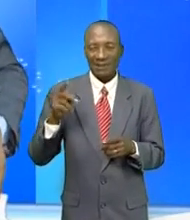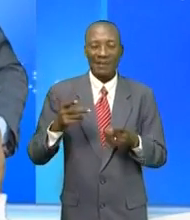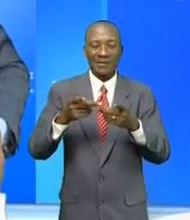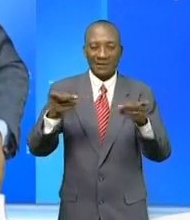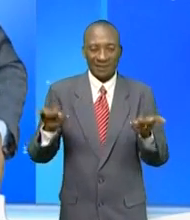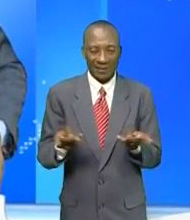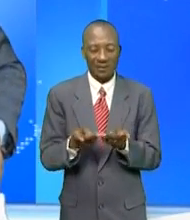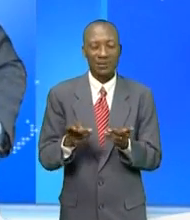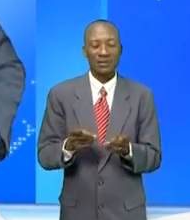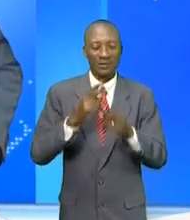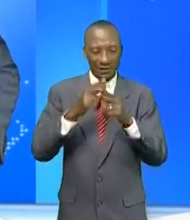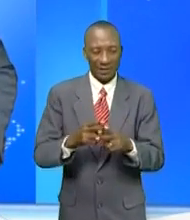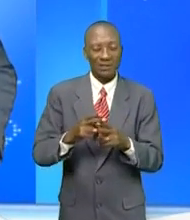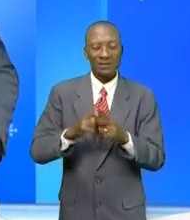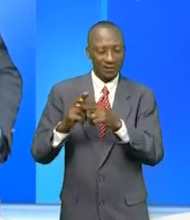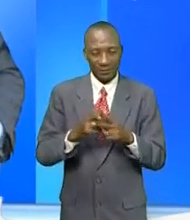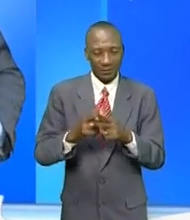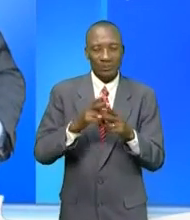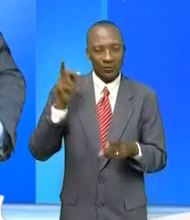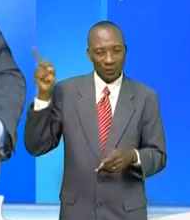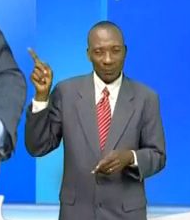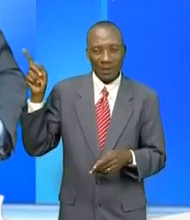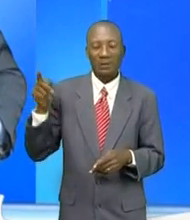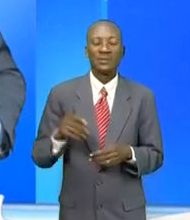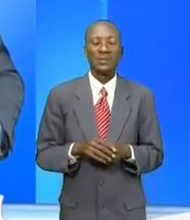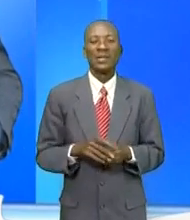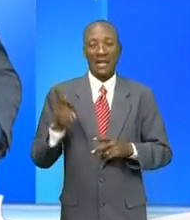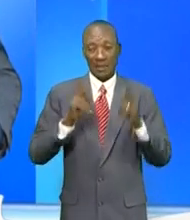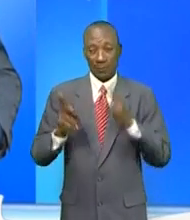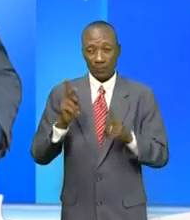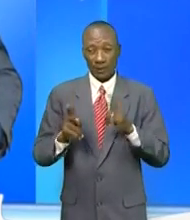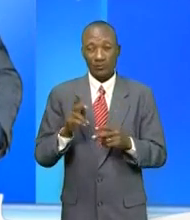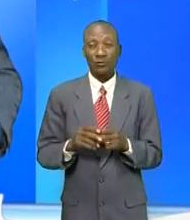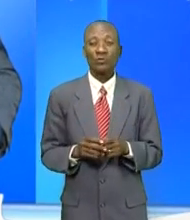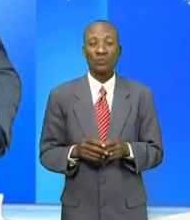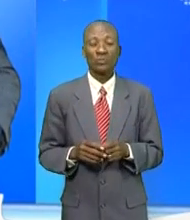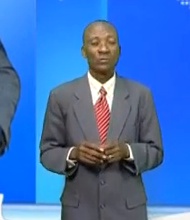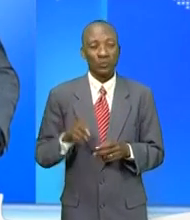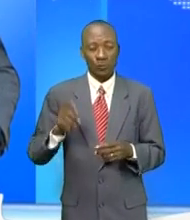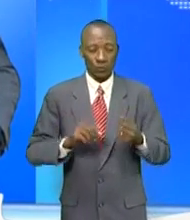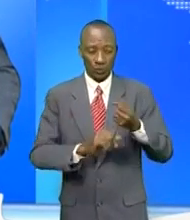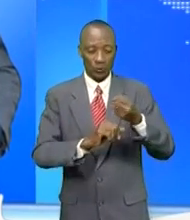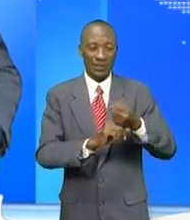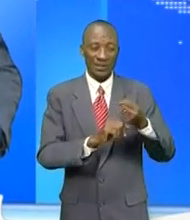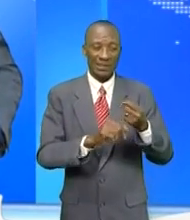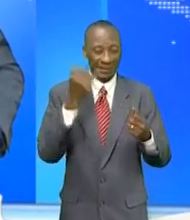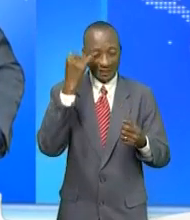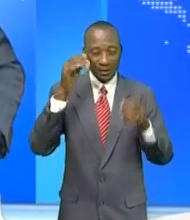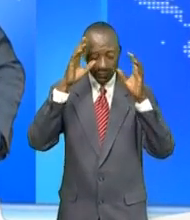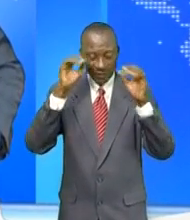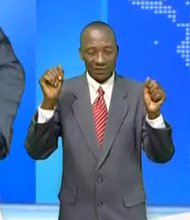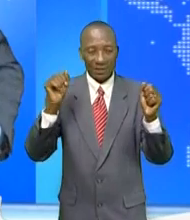la pacification de l'Est du pays. Et quand on parle population, on voit plus particulièrement celle de deux provinces citées. Eh